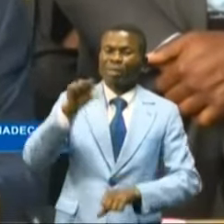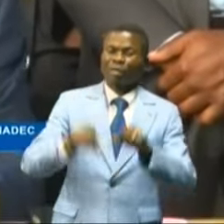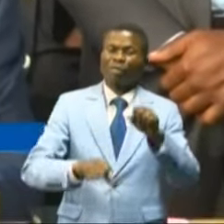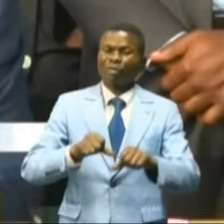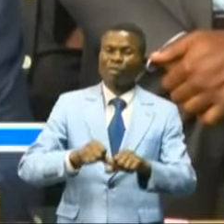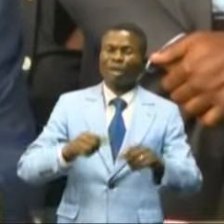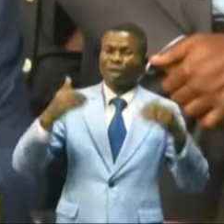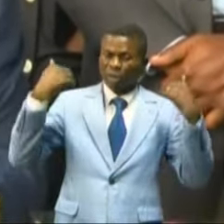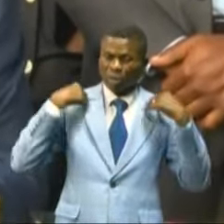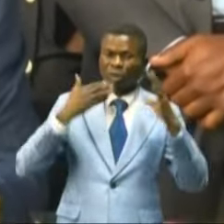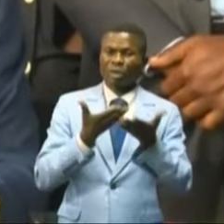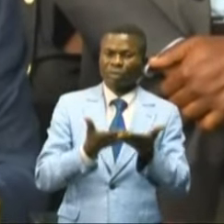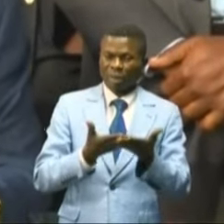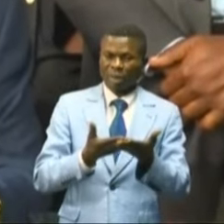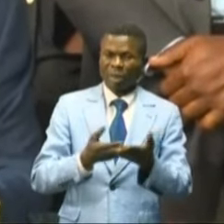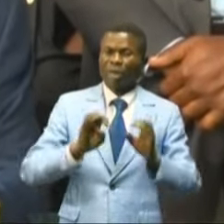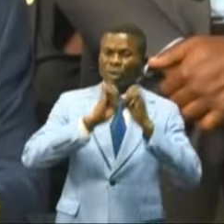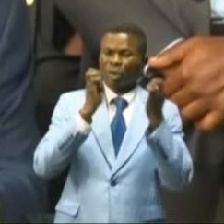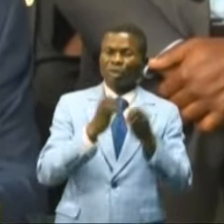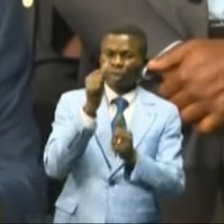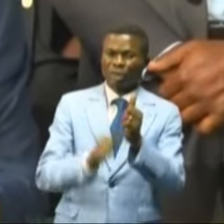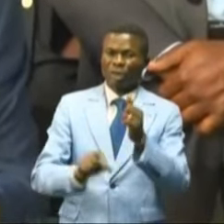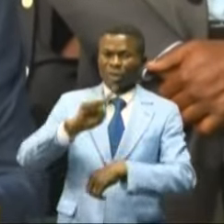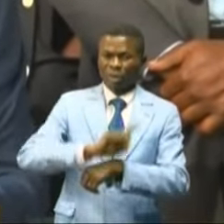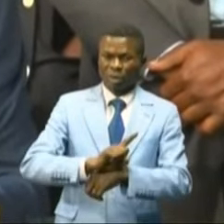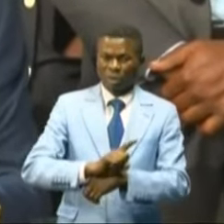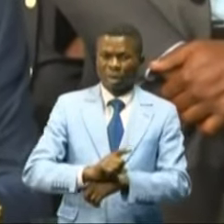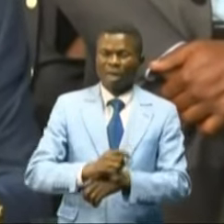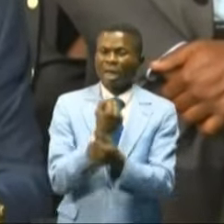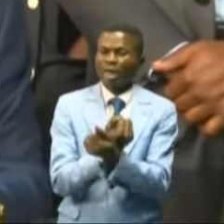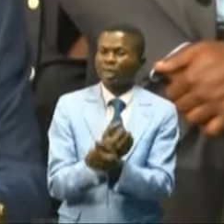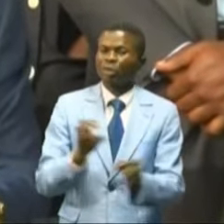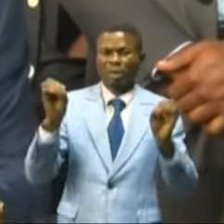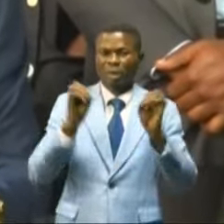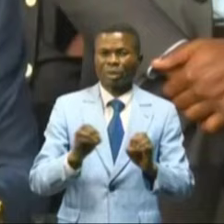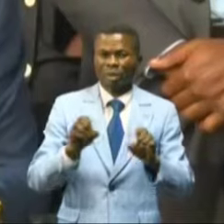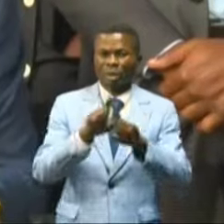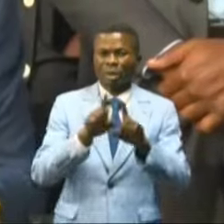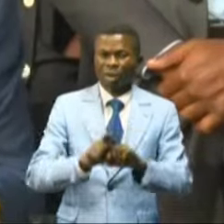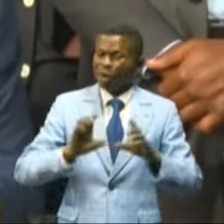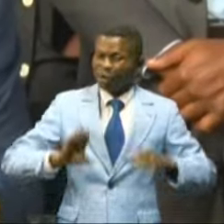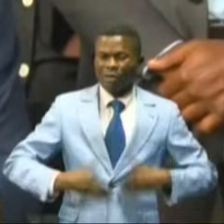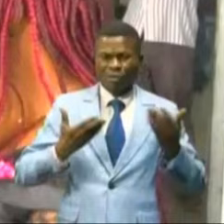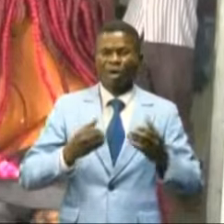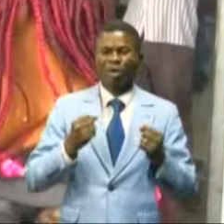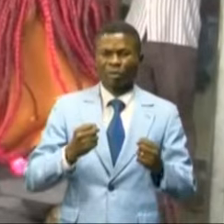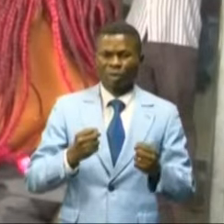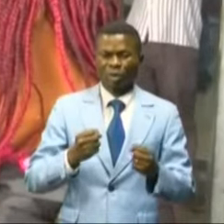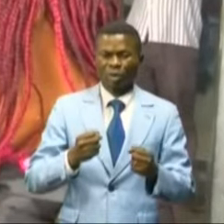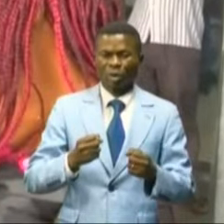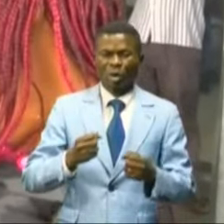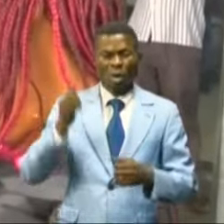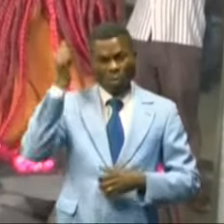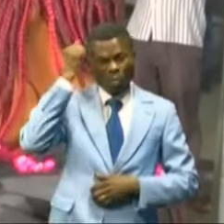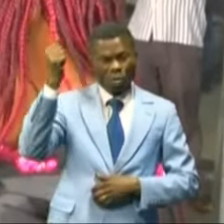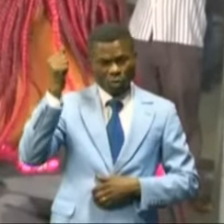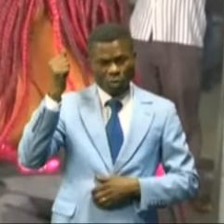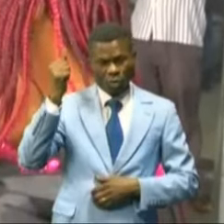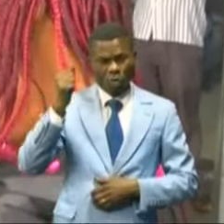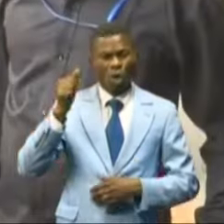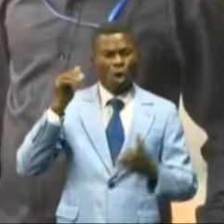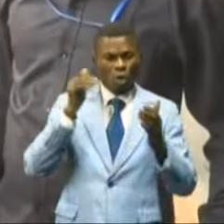d'administration dans la gestion quotidienne, l'indiscipline et la rébellion qui l'entretient, qui du